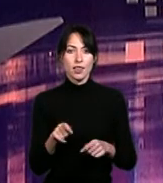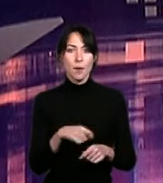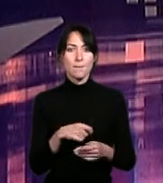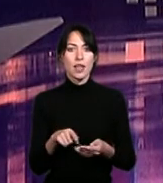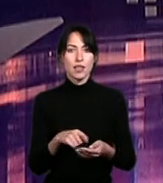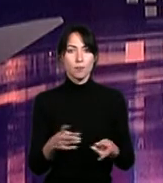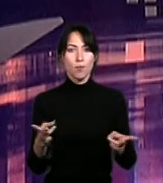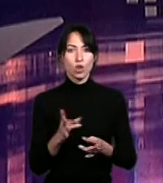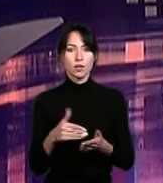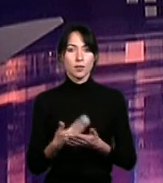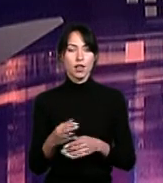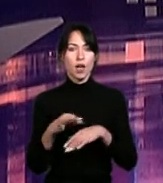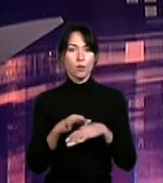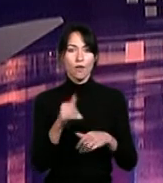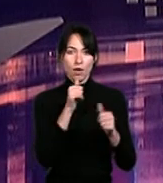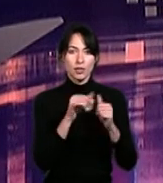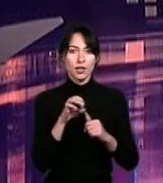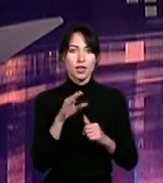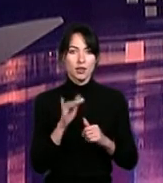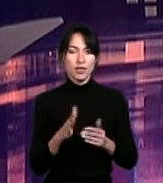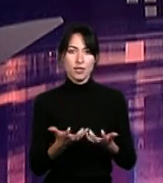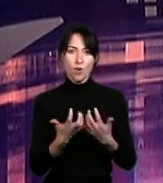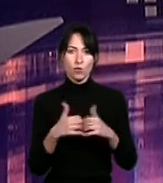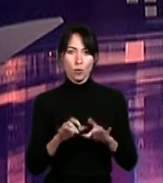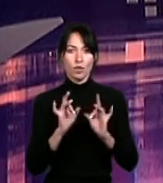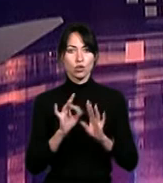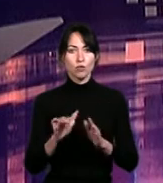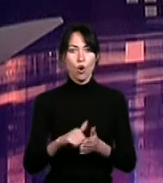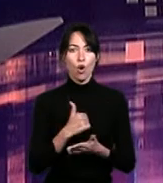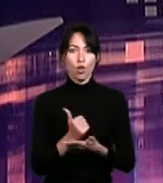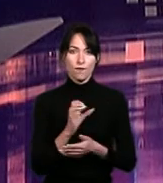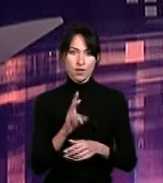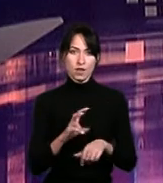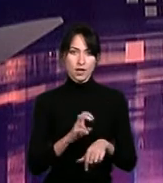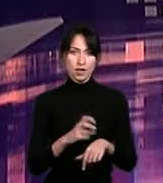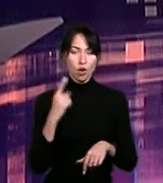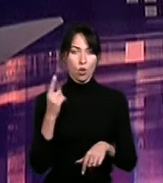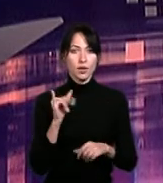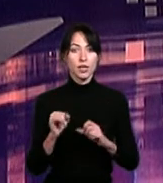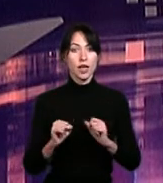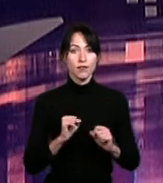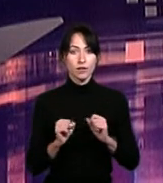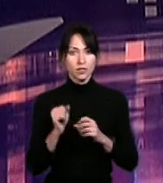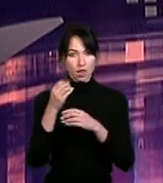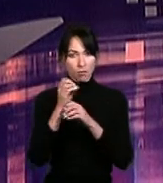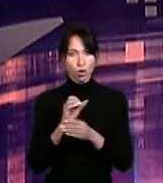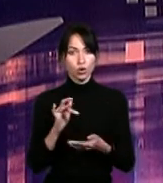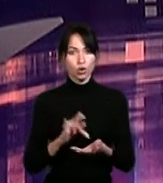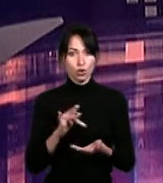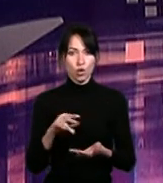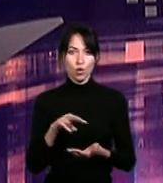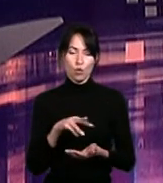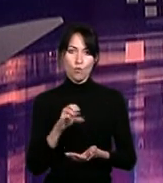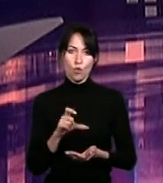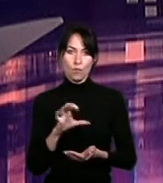матеріалів, потрібних для проведення тестів автоматично, розповіла головна санлікарка області та керівниця лабораторного центру